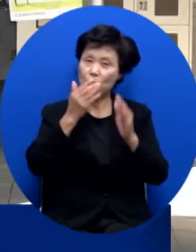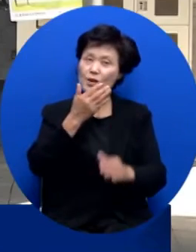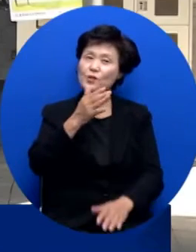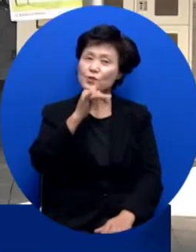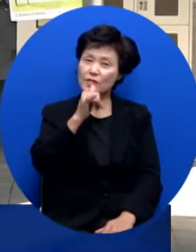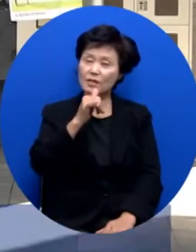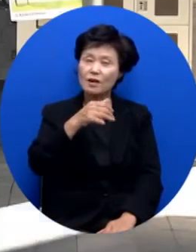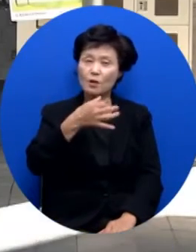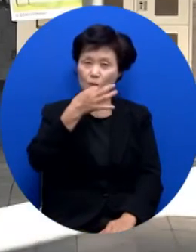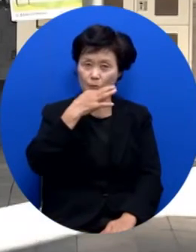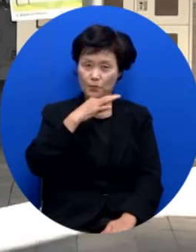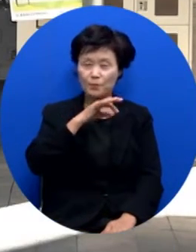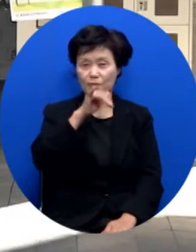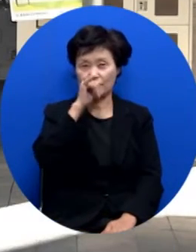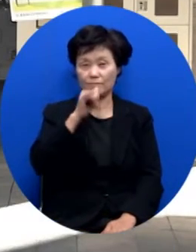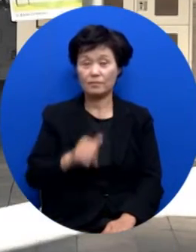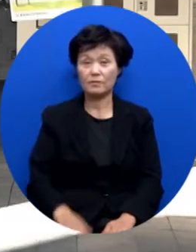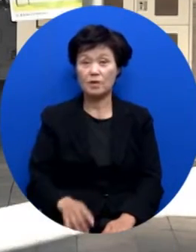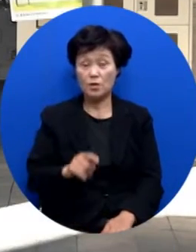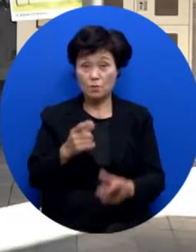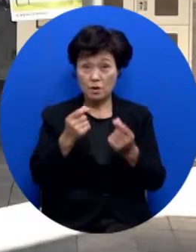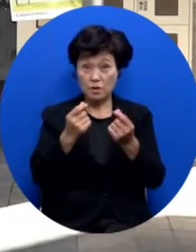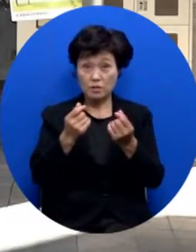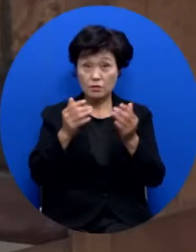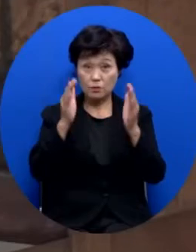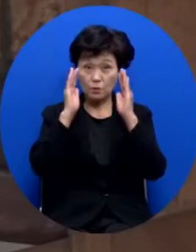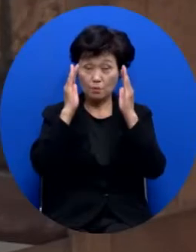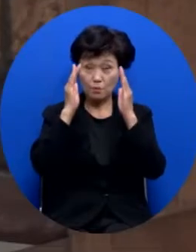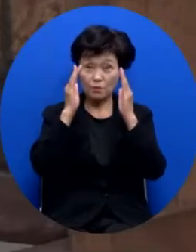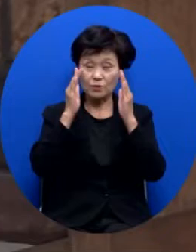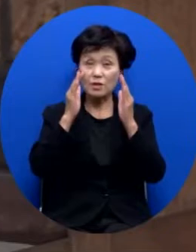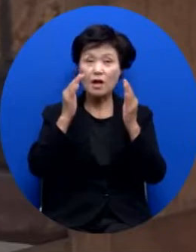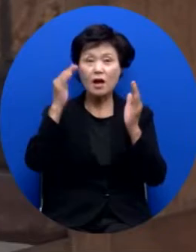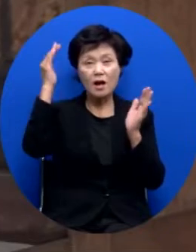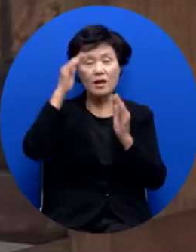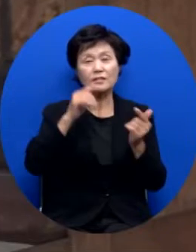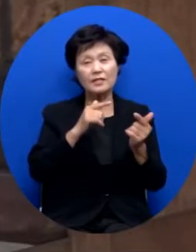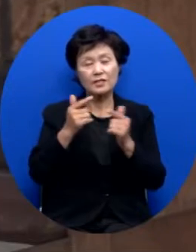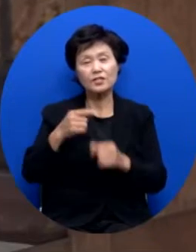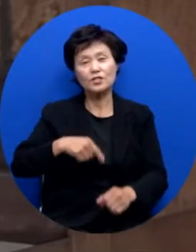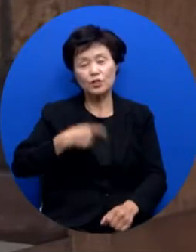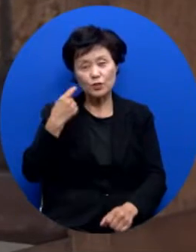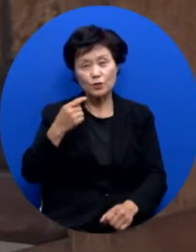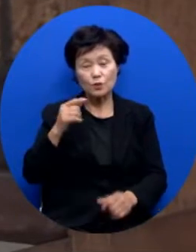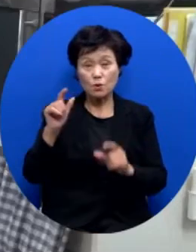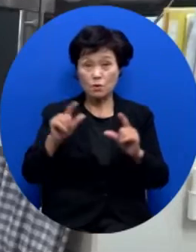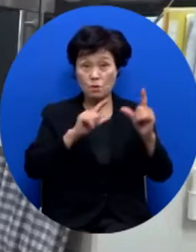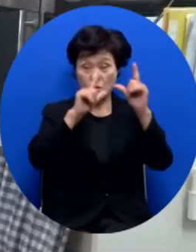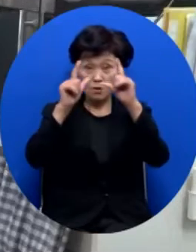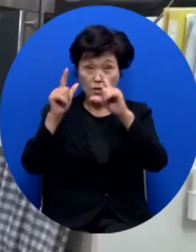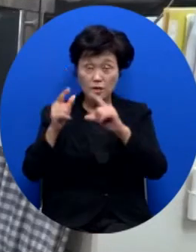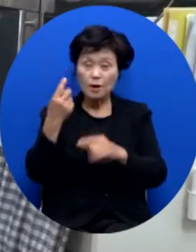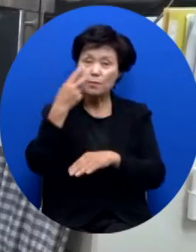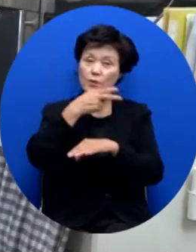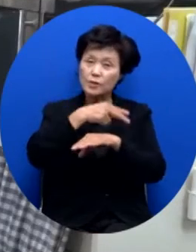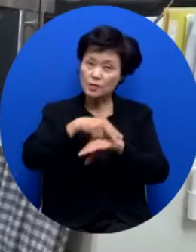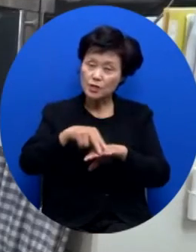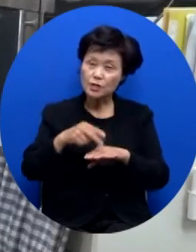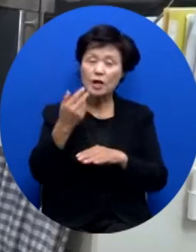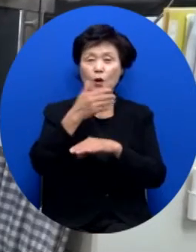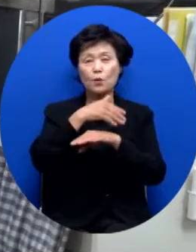보람도 크고요 이러한 수업은 실제로 학생들이 삶을 설계해 나가는데 큰 동기부여가